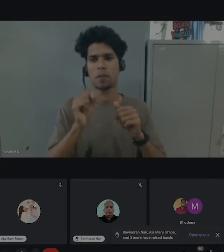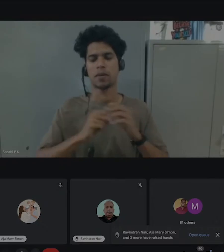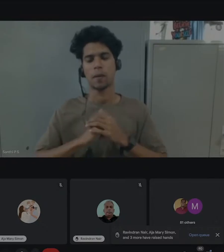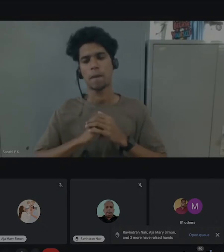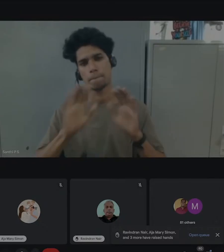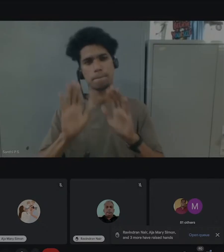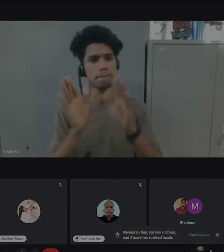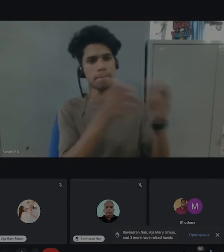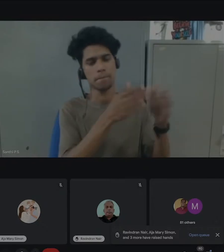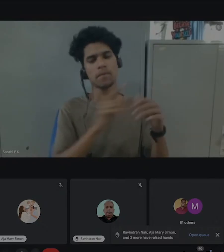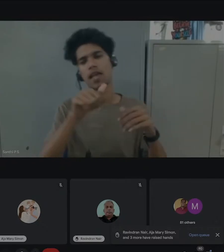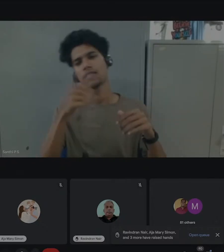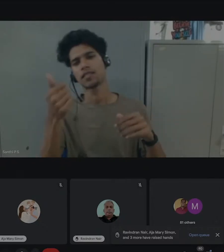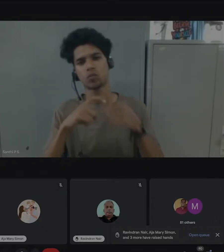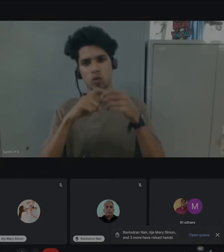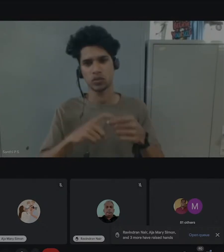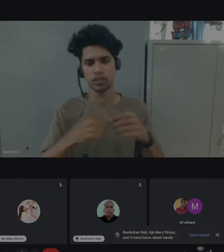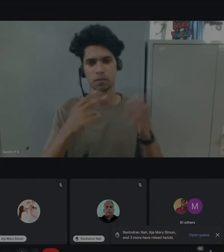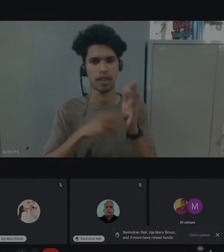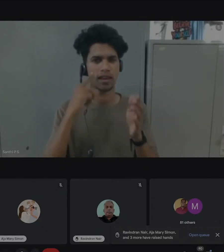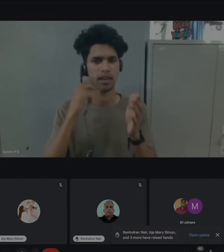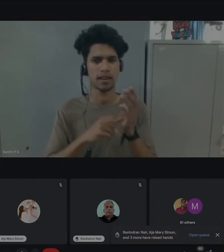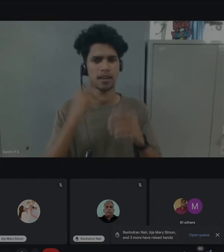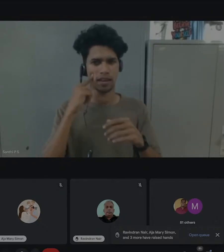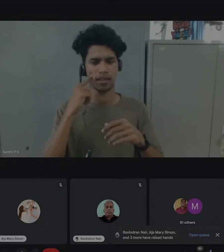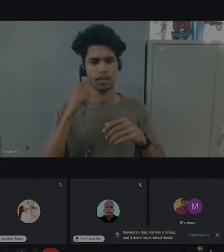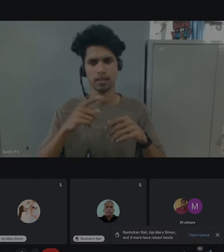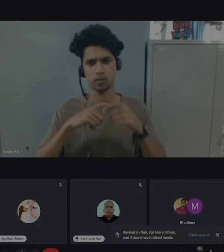അടുത്ത ചോദ്യത്തിലേക്ക് പോവുകയാണ്. മിസ് മിനി ചോദിച്ചിരിക്കുന്ന ചോദ്യമാണ്.